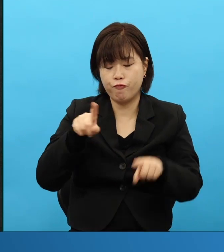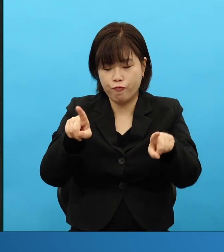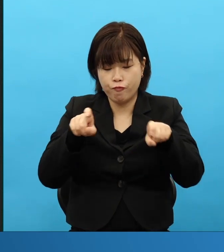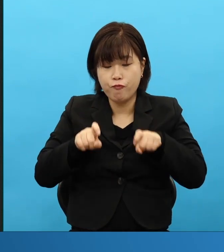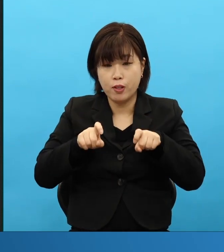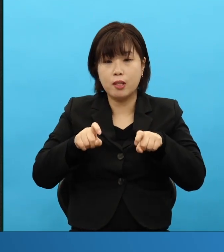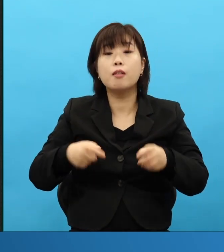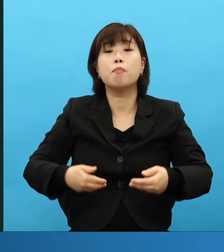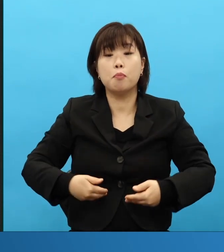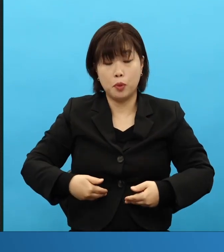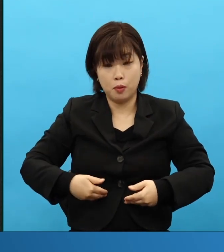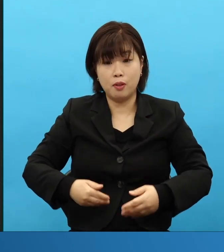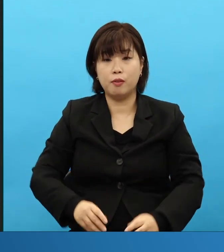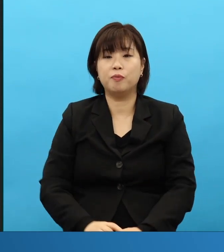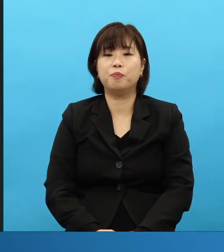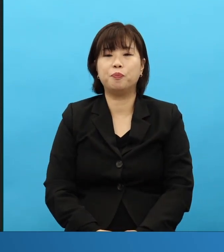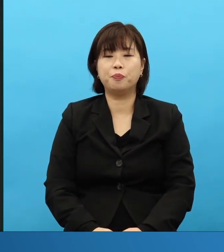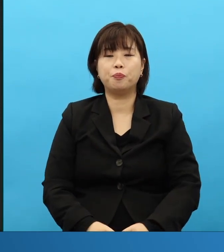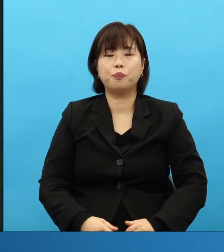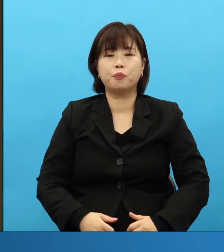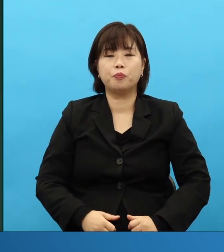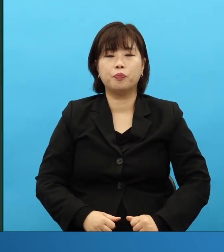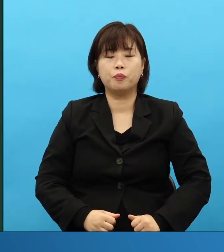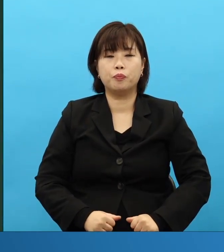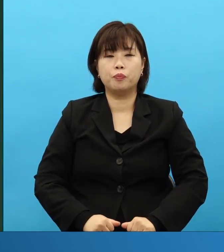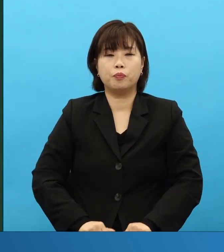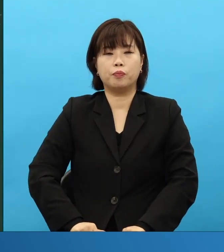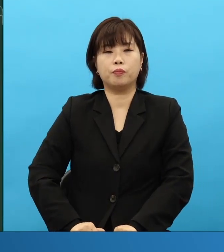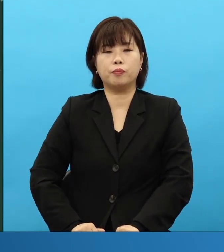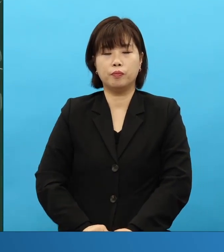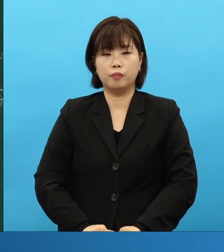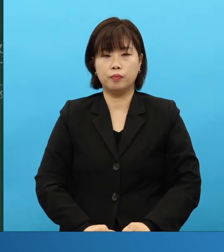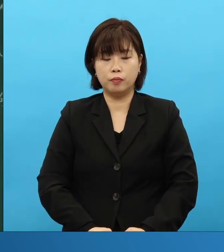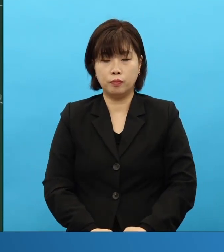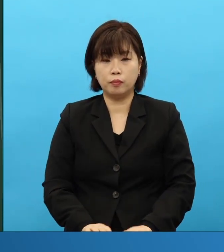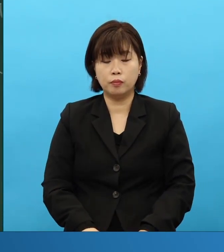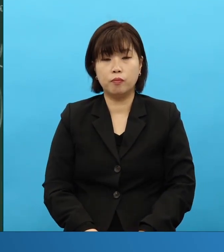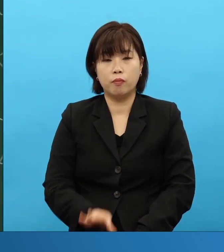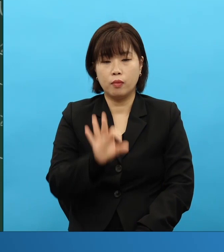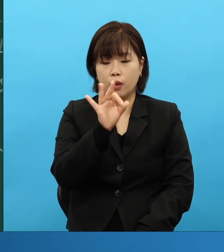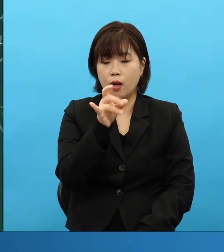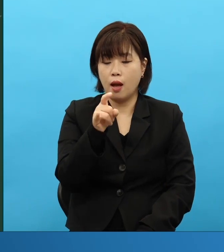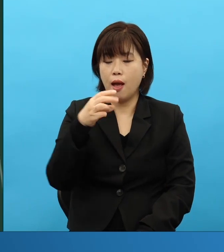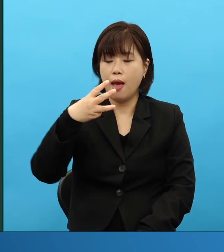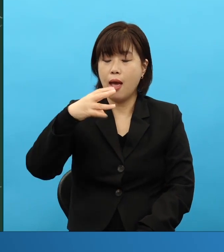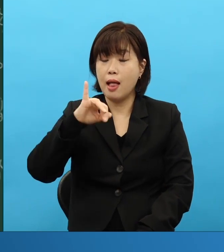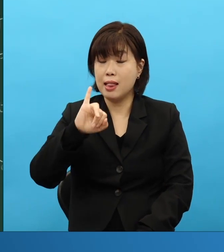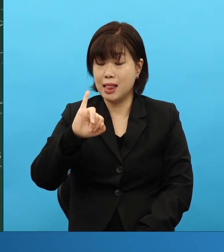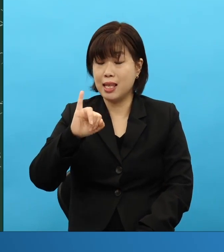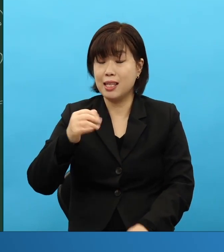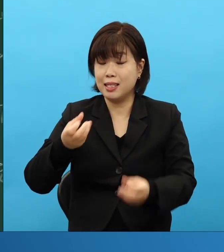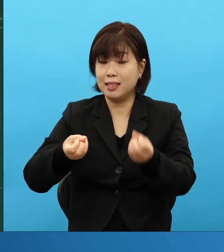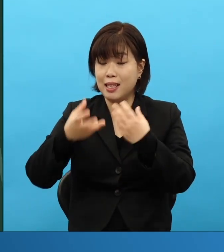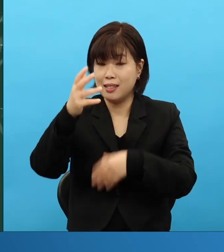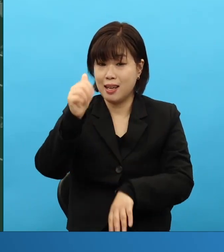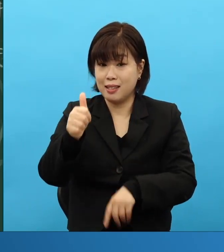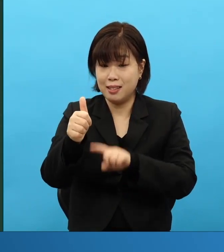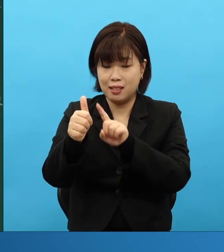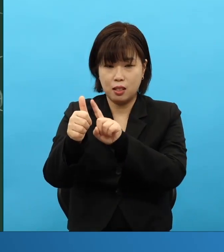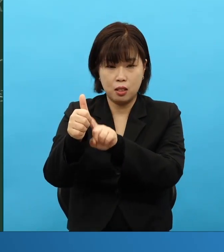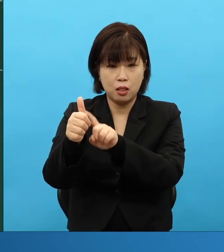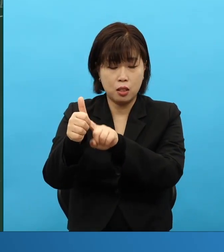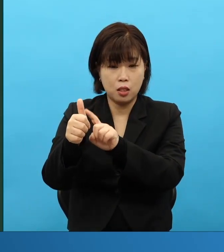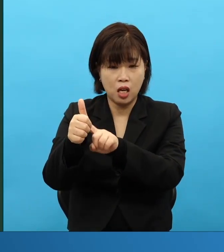중요한 얘기가 나옵니다. We see important words here. 엘리는 자기 처소에 누웠고 사무엘은